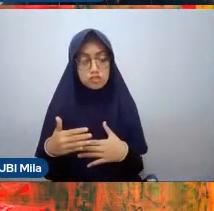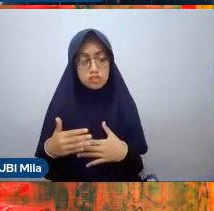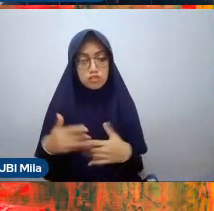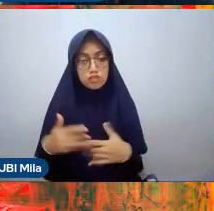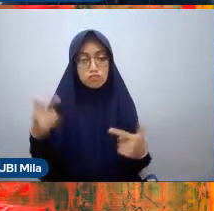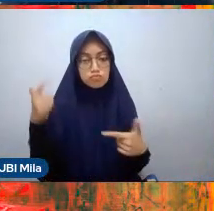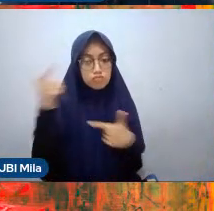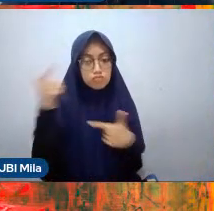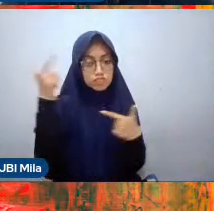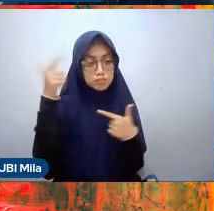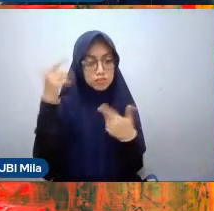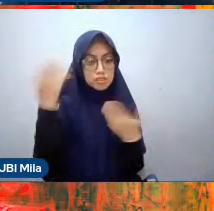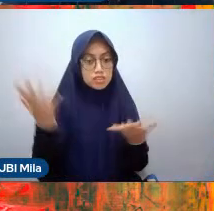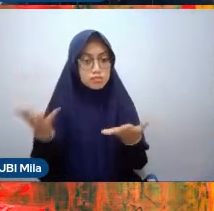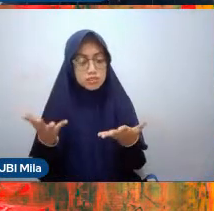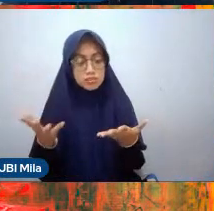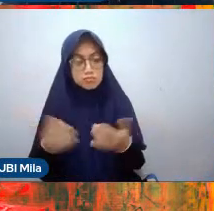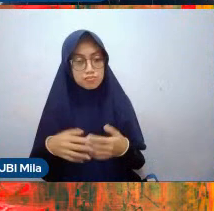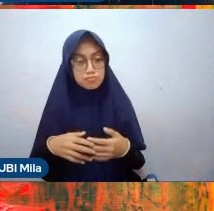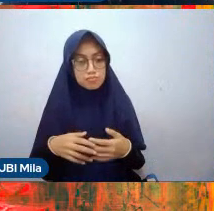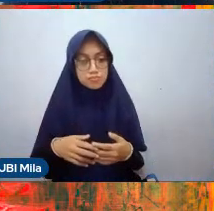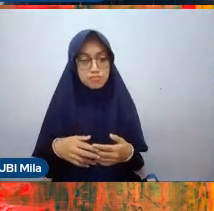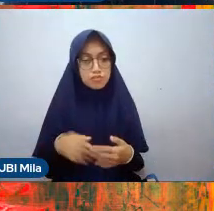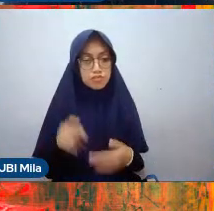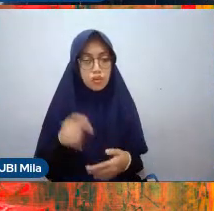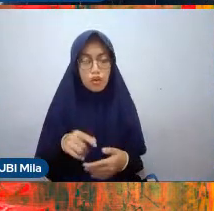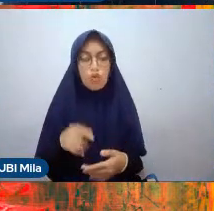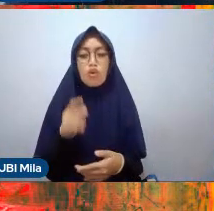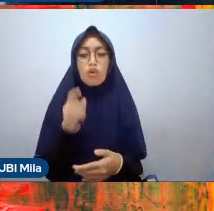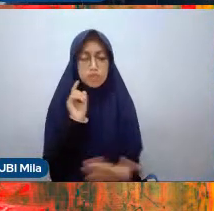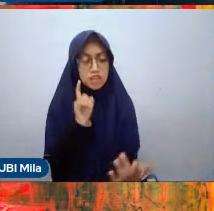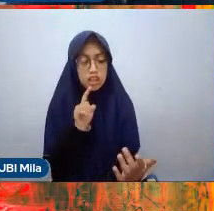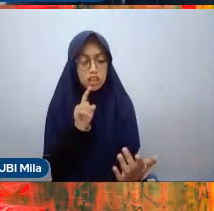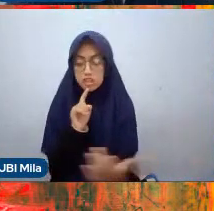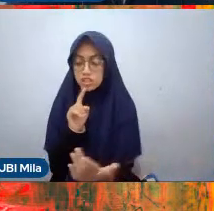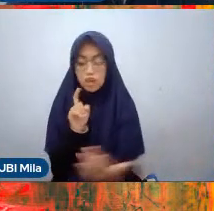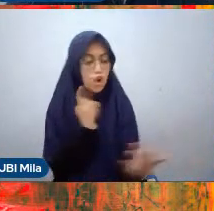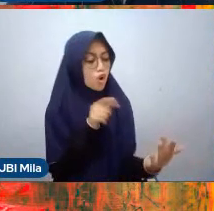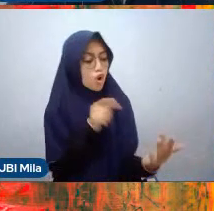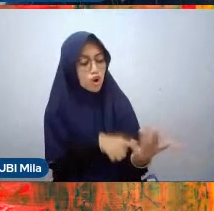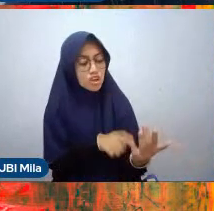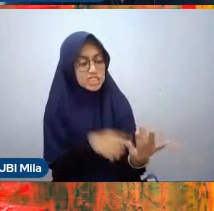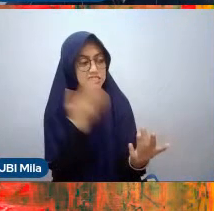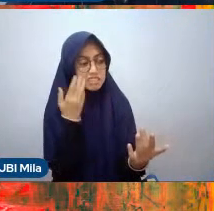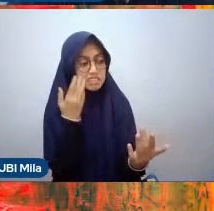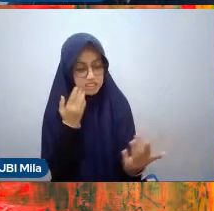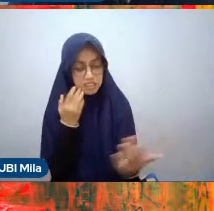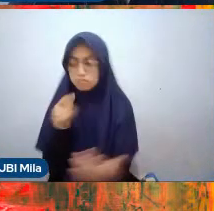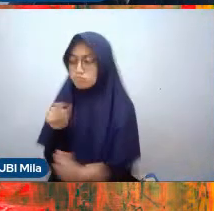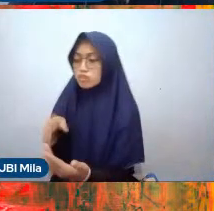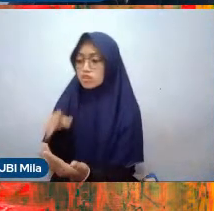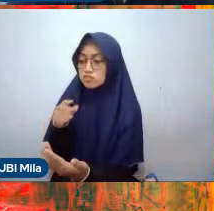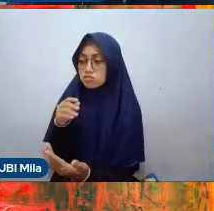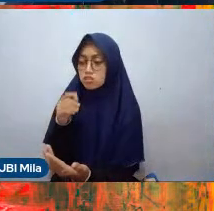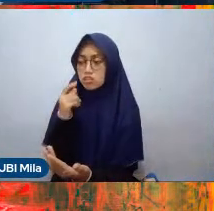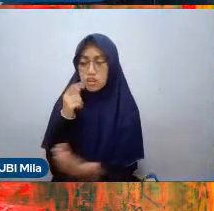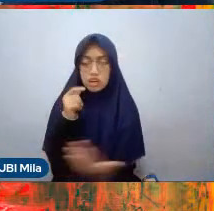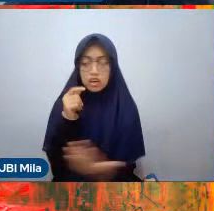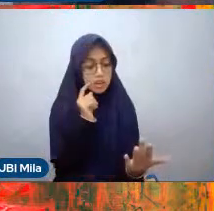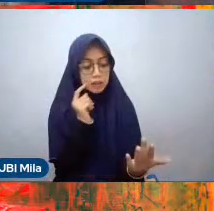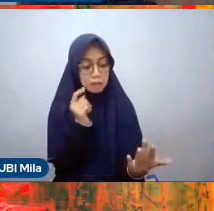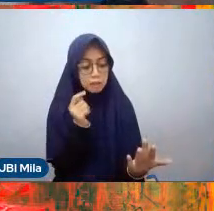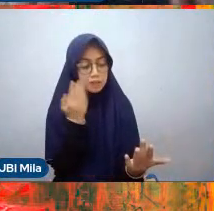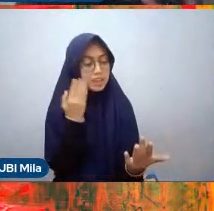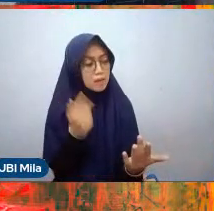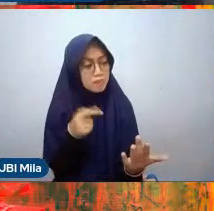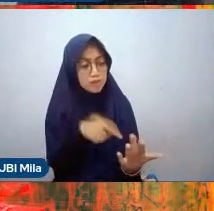emosinya apa, kita coba tanya sama dia, oh dia sedih ya, kayaknya kenapa ya dia sedih ya. Jadi nanti dia juga cerita. Jadi si anak tuh